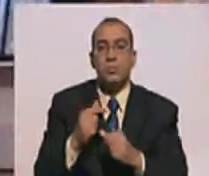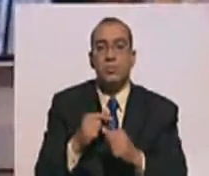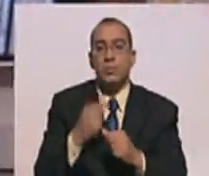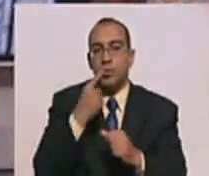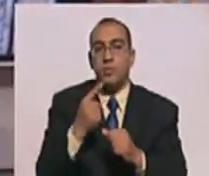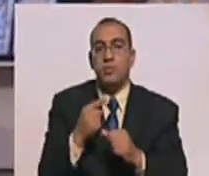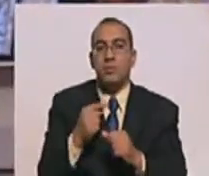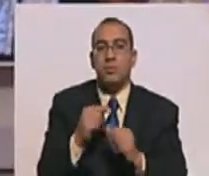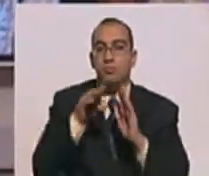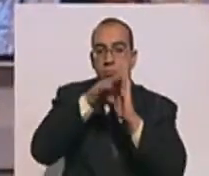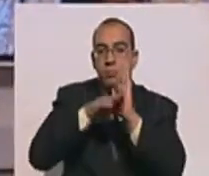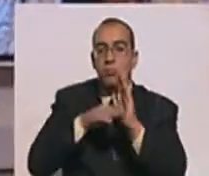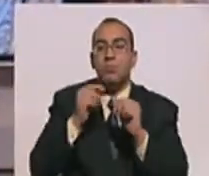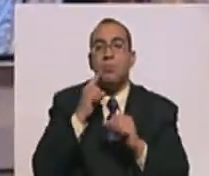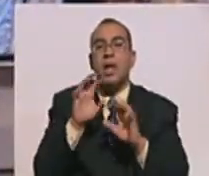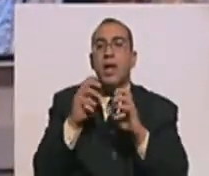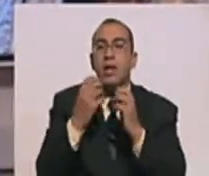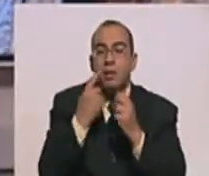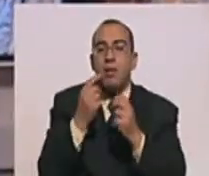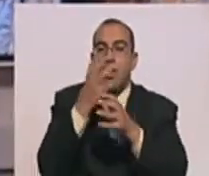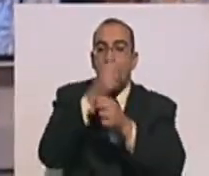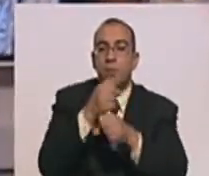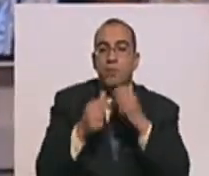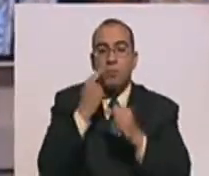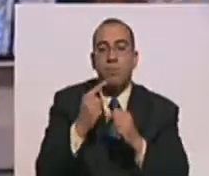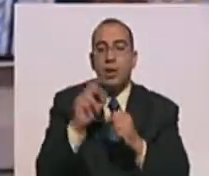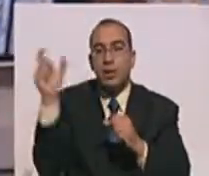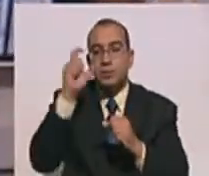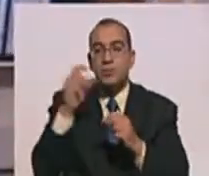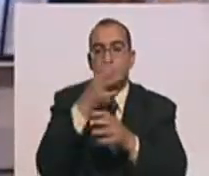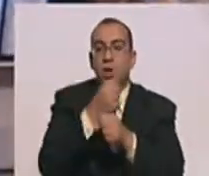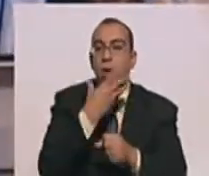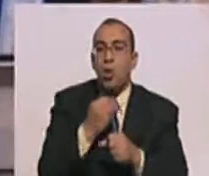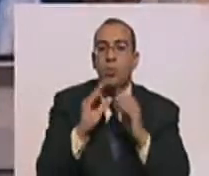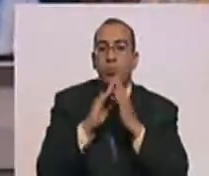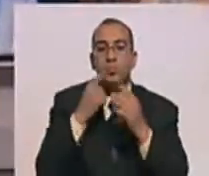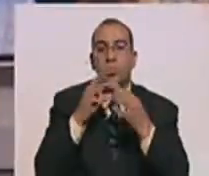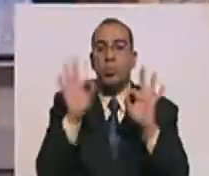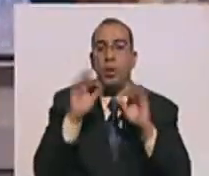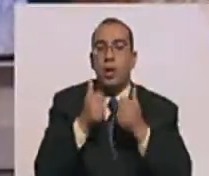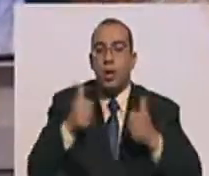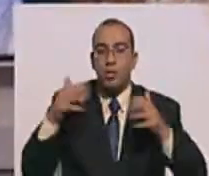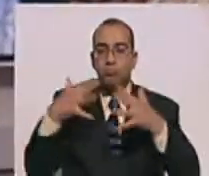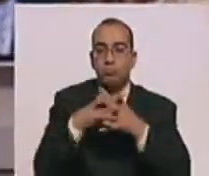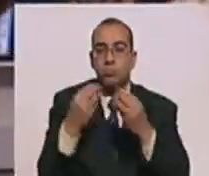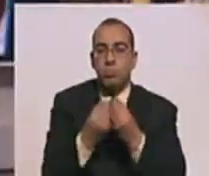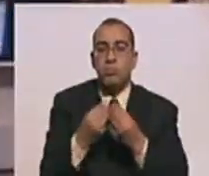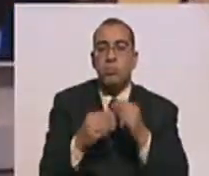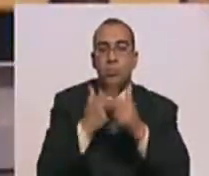تكون هذه أبجديات الحياة. نعم. صحيح. يحرص عليها الإسلام الجميل لكي تدوم هذه العلاقات